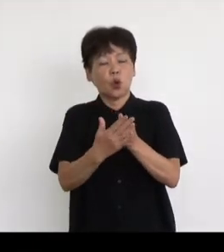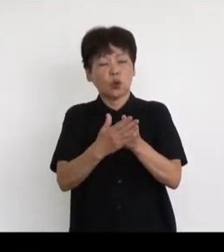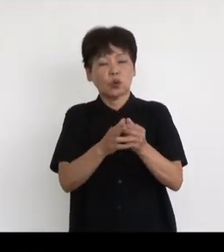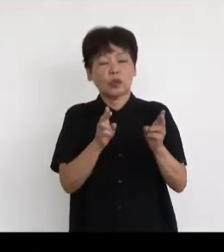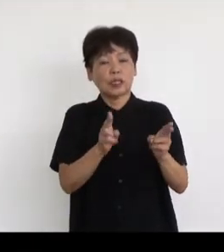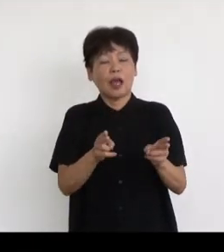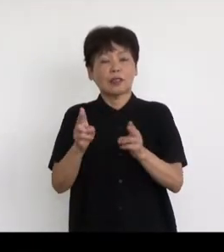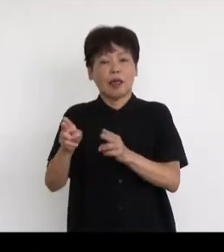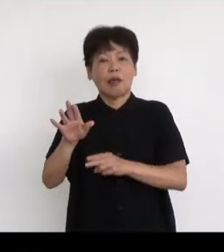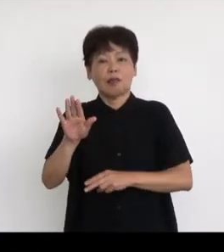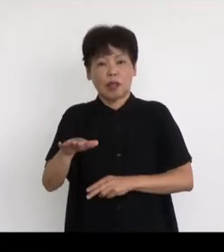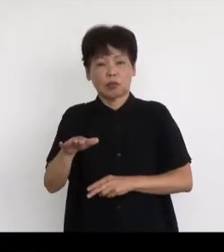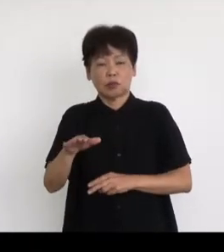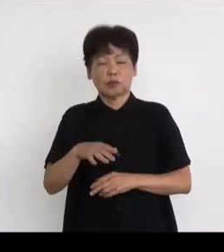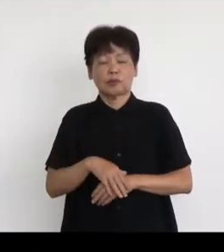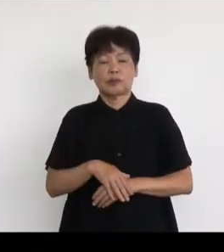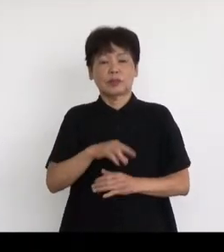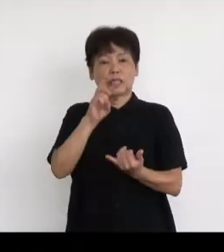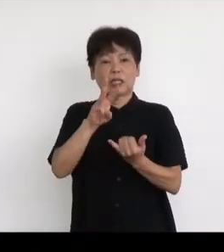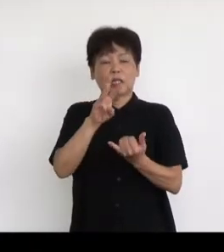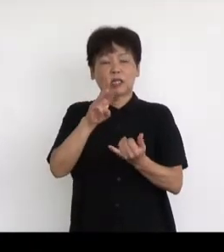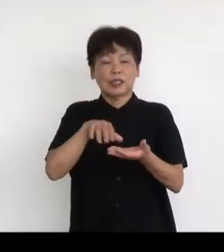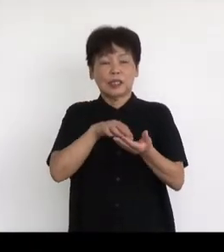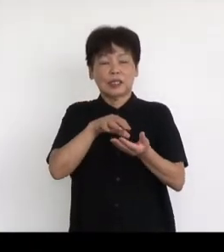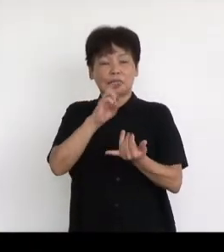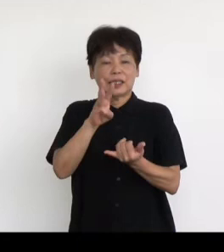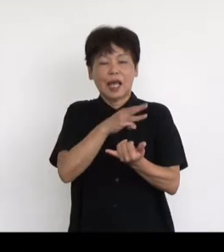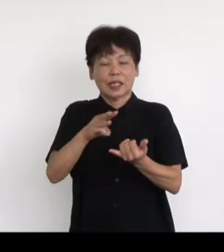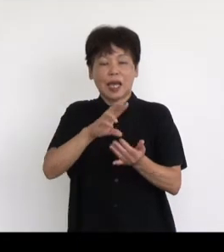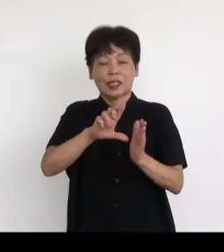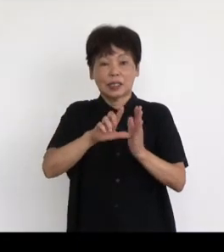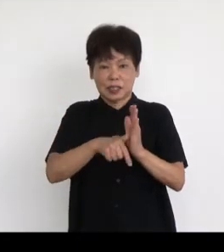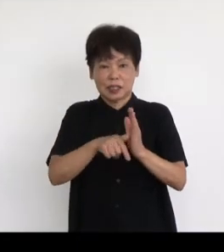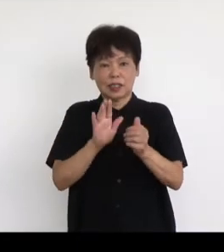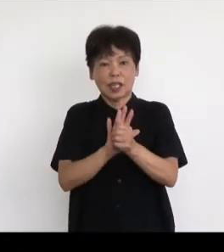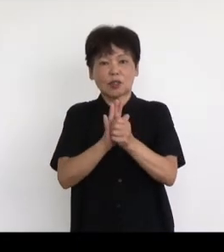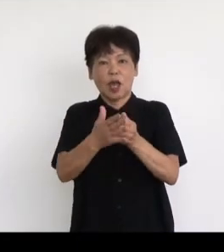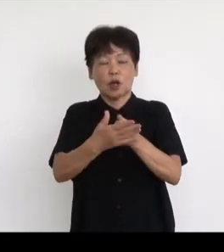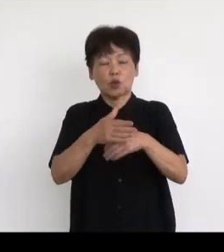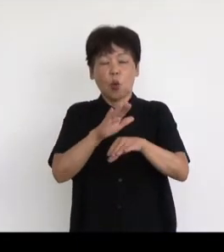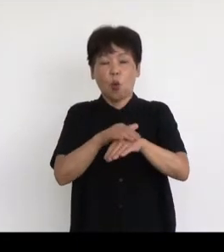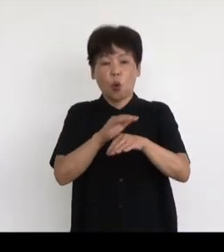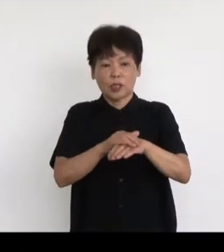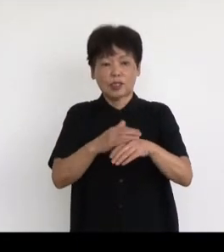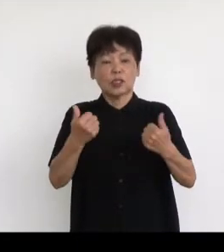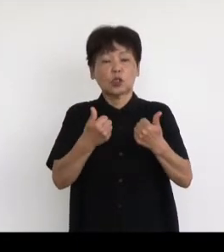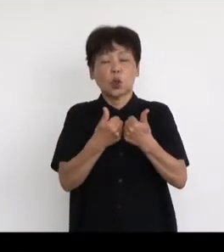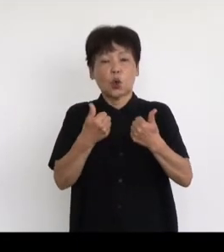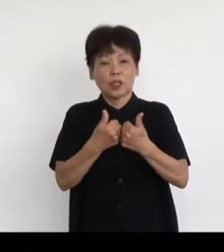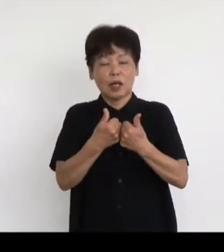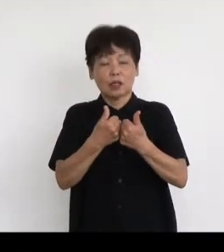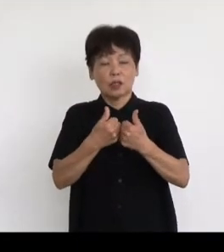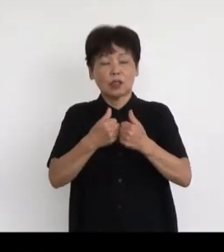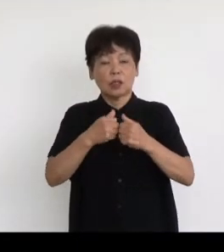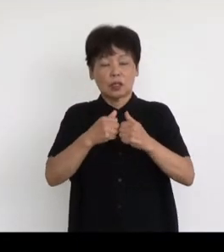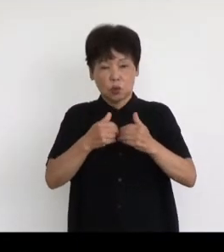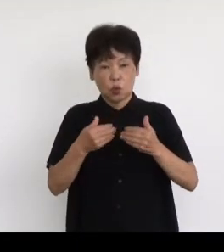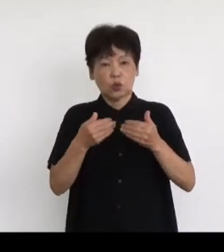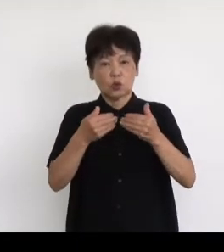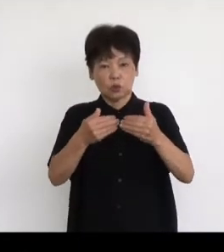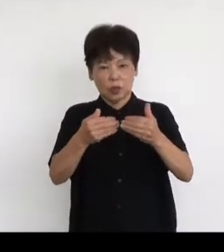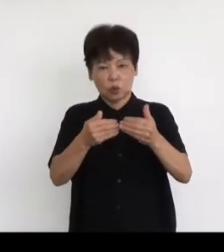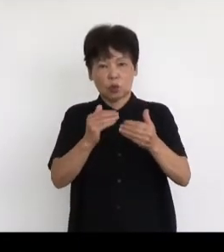被災時に助け合う方法について話し合いを進めていただきますようお願いします